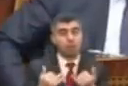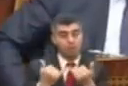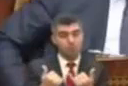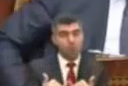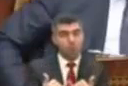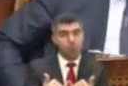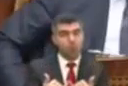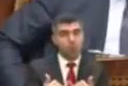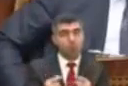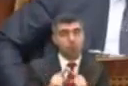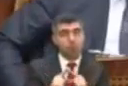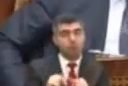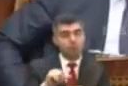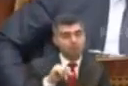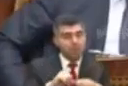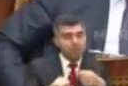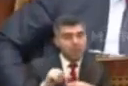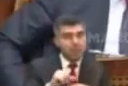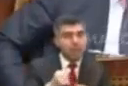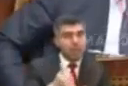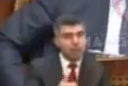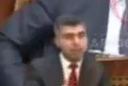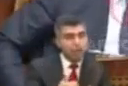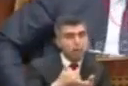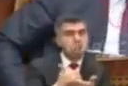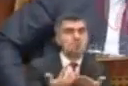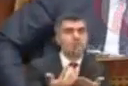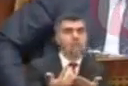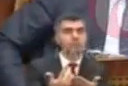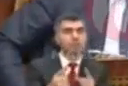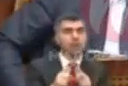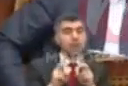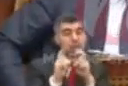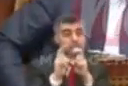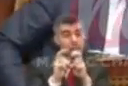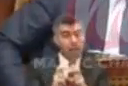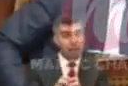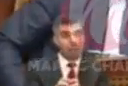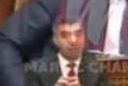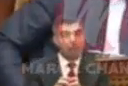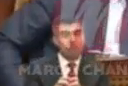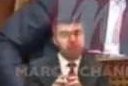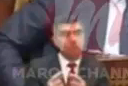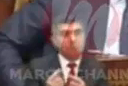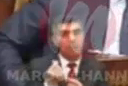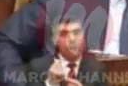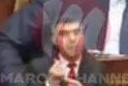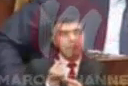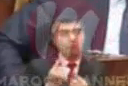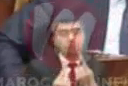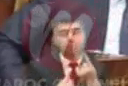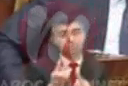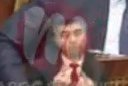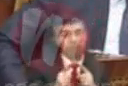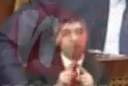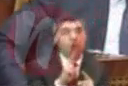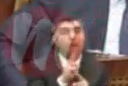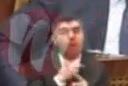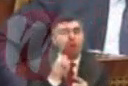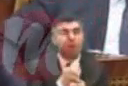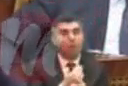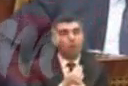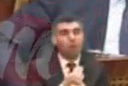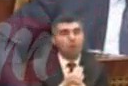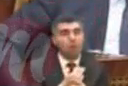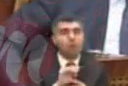واش نراجعوا السياسه ديال الدعم اللي مخصصه الان ونهبطوا من هذه الاسعار هذه؟ وانا كنظن هذا خيار بيد الحكومه،